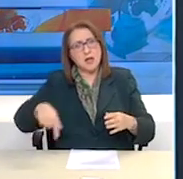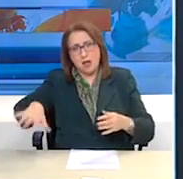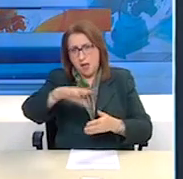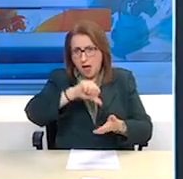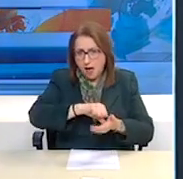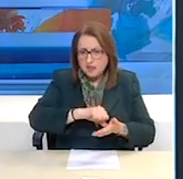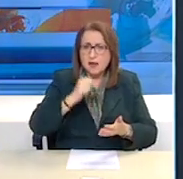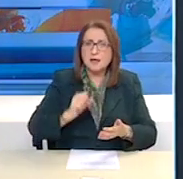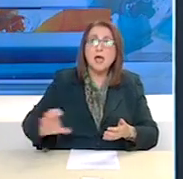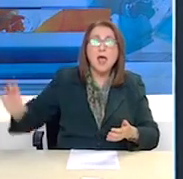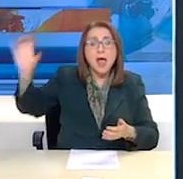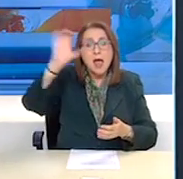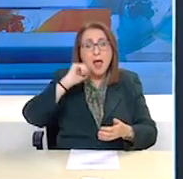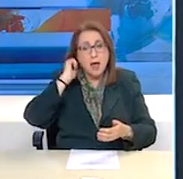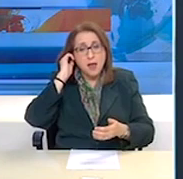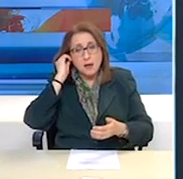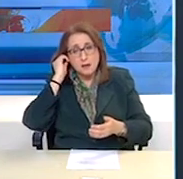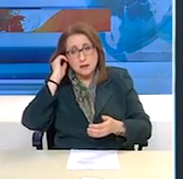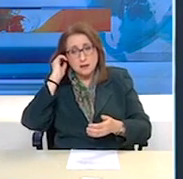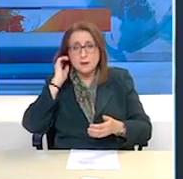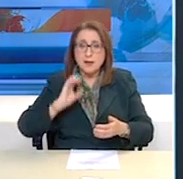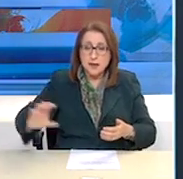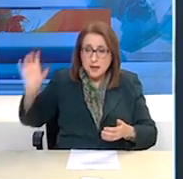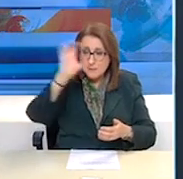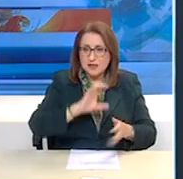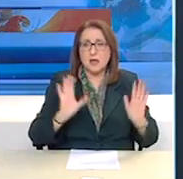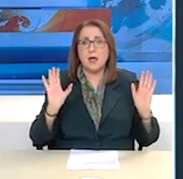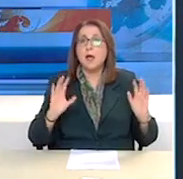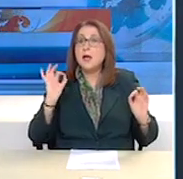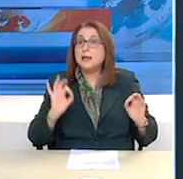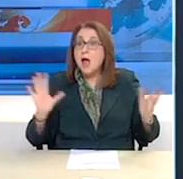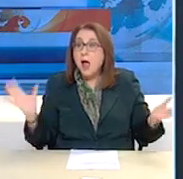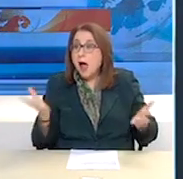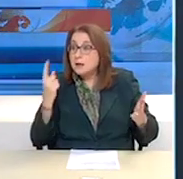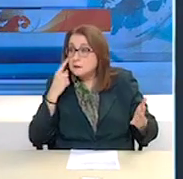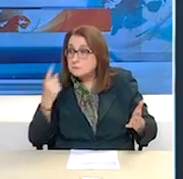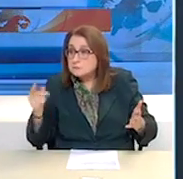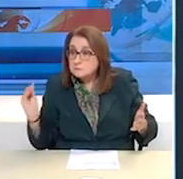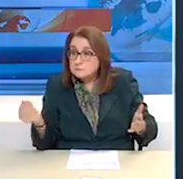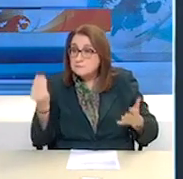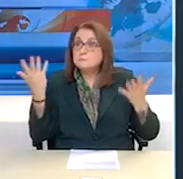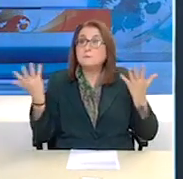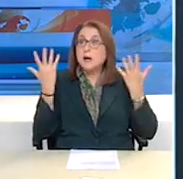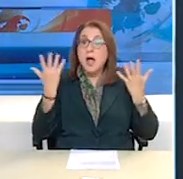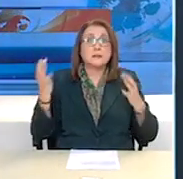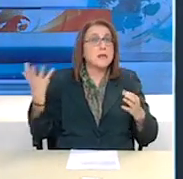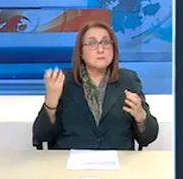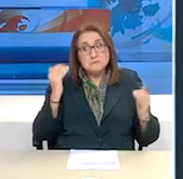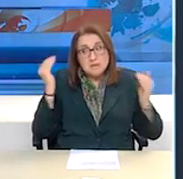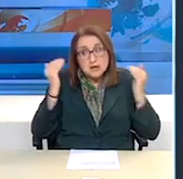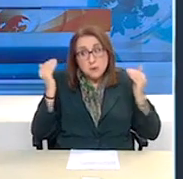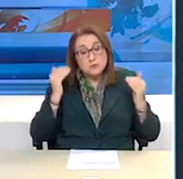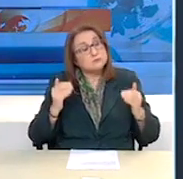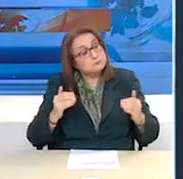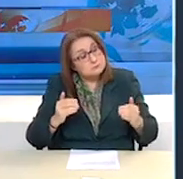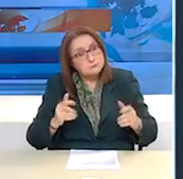όπου προσέρχεται κόσμος είτε είναι ύποπτο κρούσμα είτε όχι και λαμβάνει τις υπηρεσίες υγείας τις οποίες έχει ανάγκη. Σε